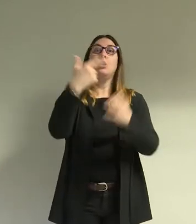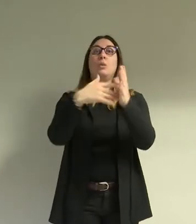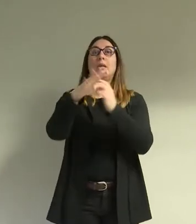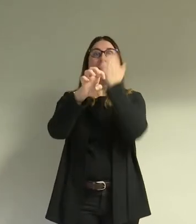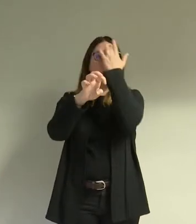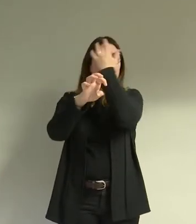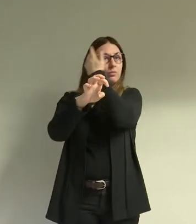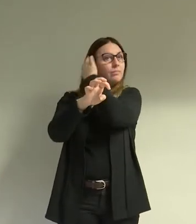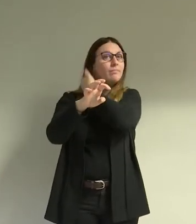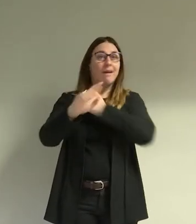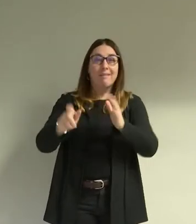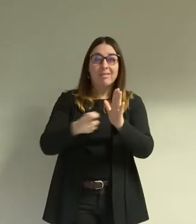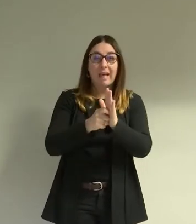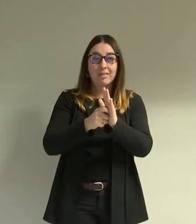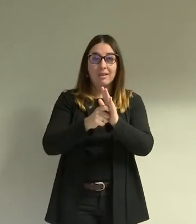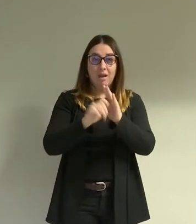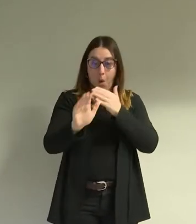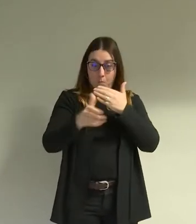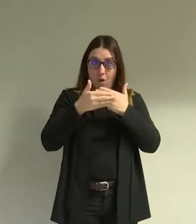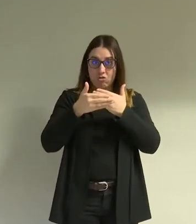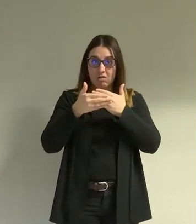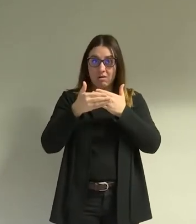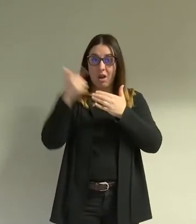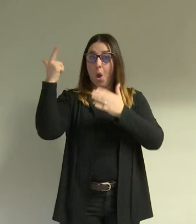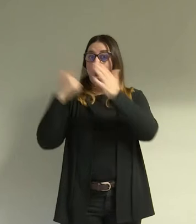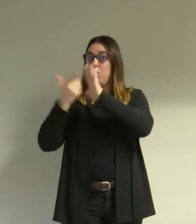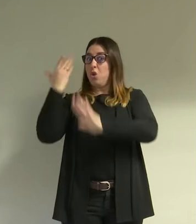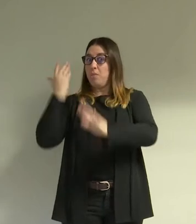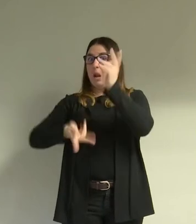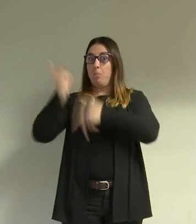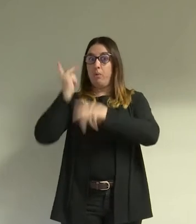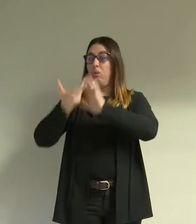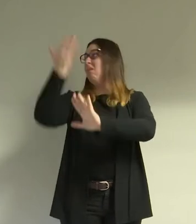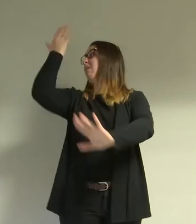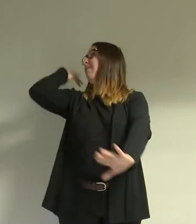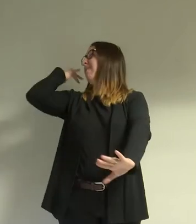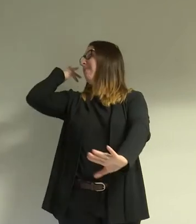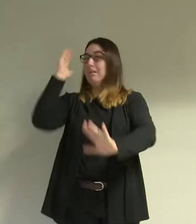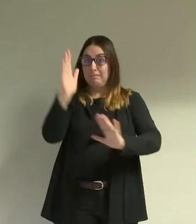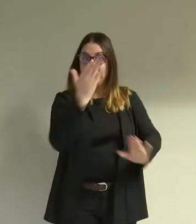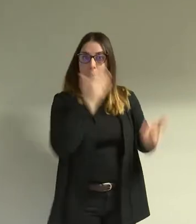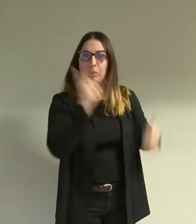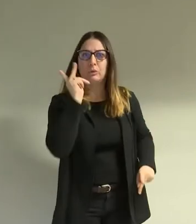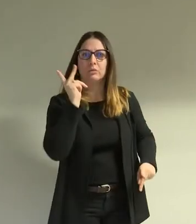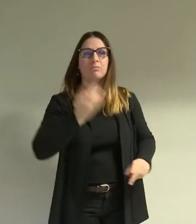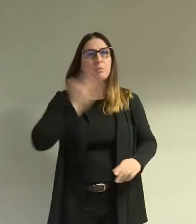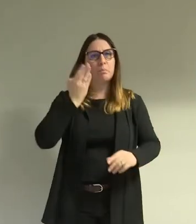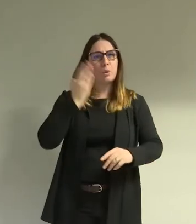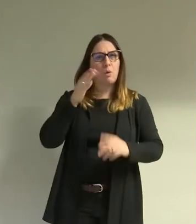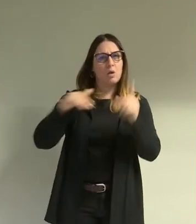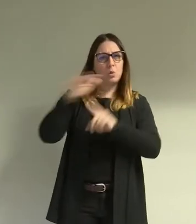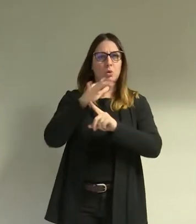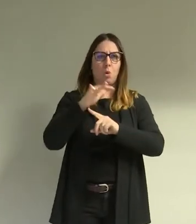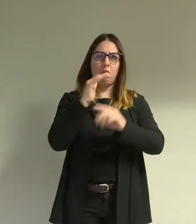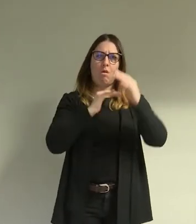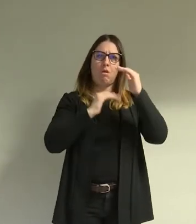c'est une date qui est plus proche de nous que ne l'est l'an 2000 donc il s'agit de planifier la satisfaction des besoins sociaux de